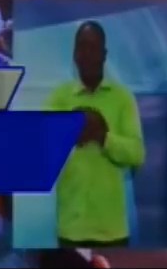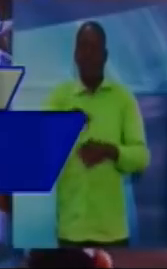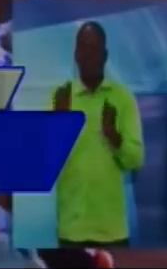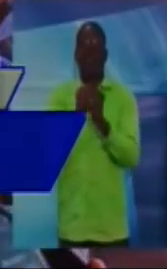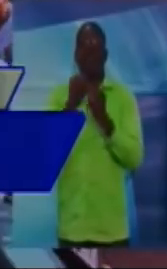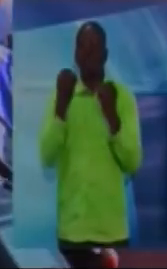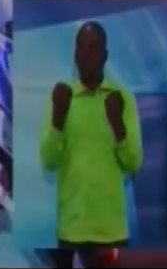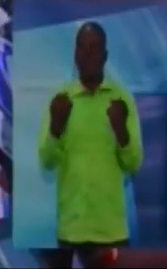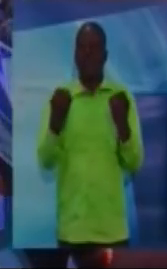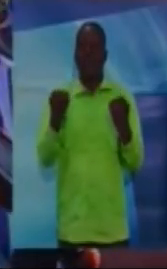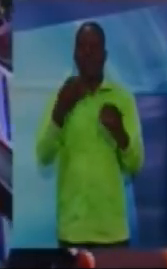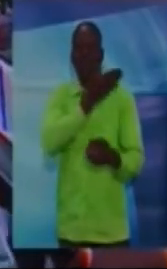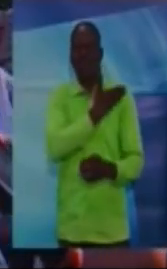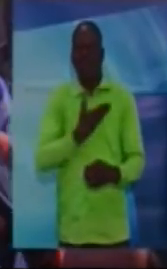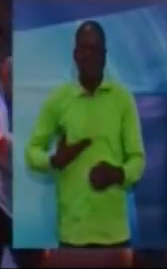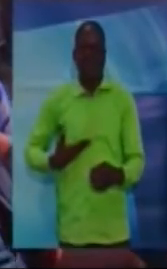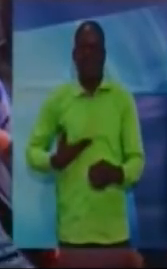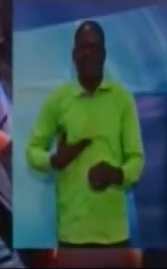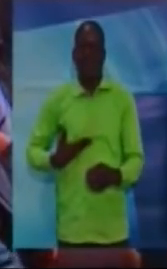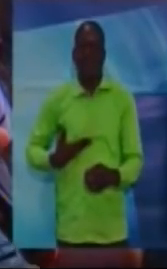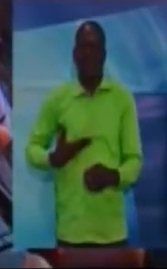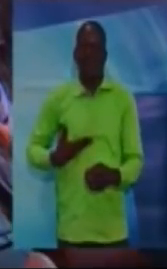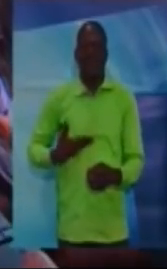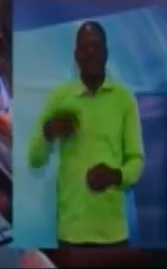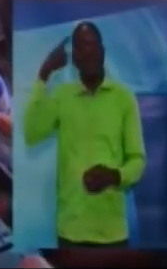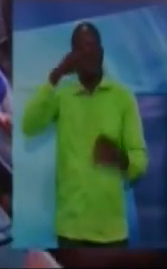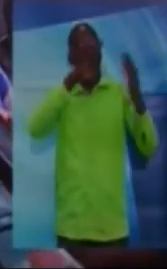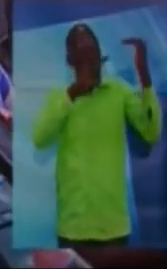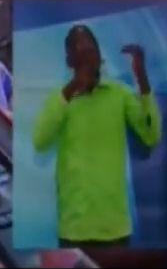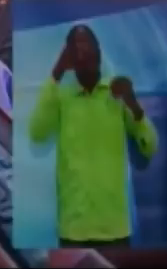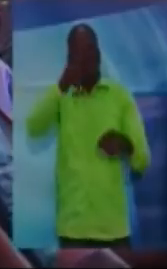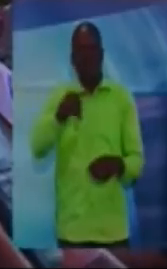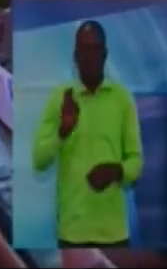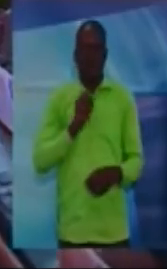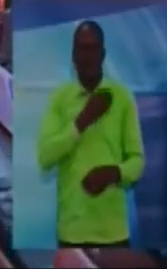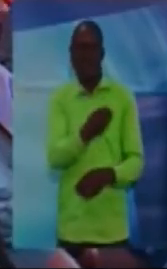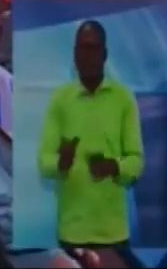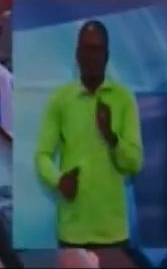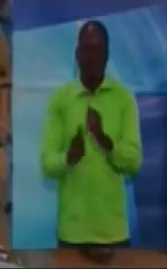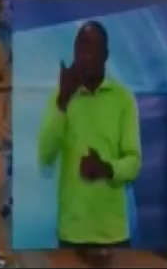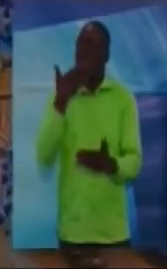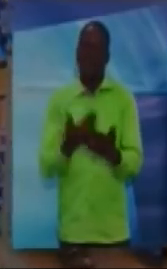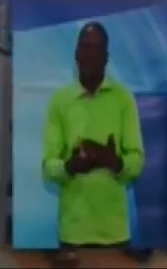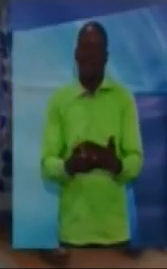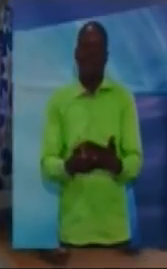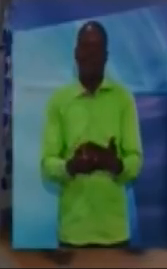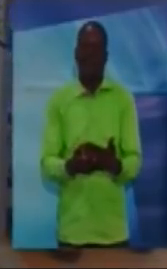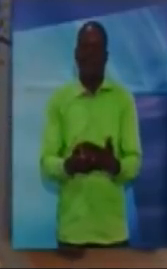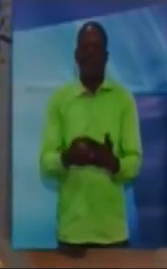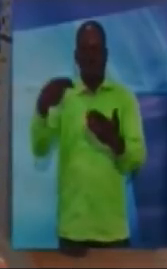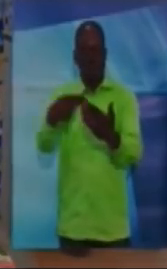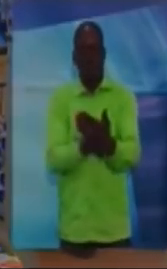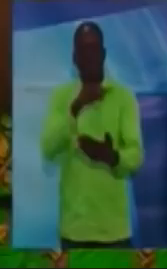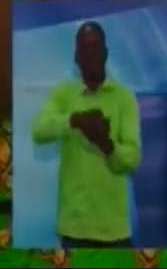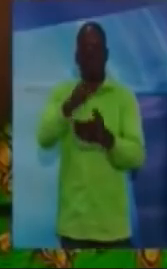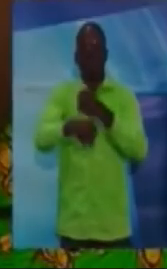beaucoup de sérénité, d'espérance et d'espoir que les choses vont se passer bien. L'innovation majeure cette